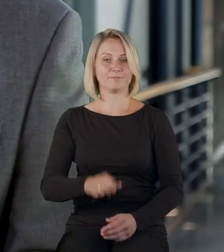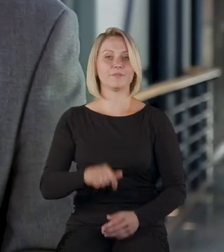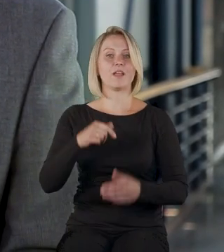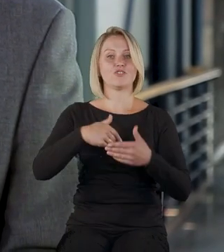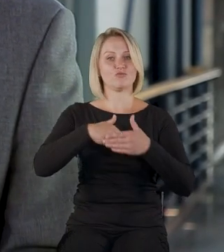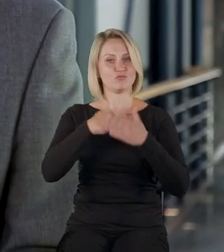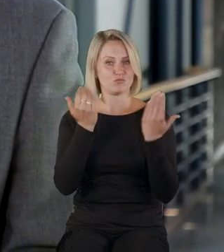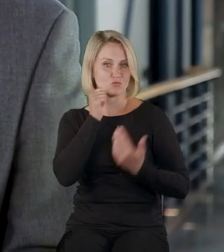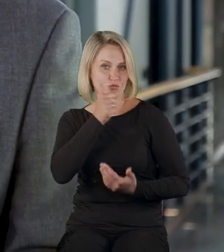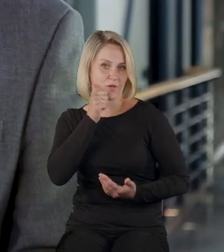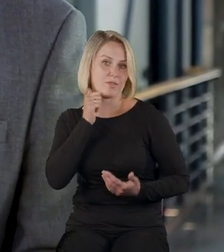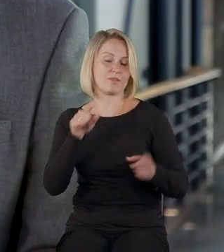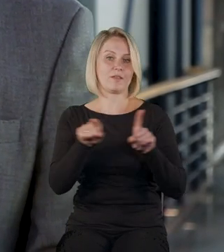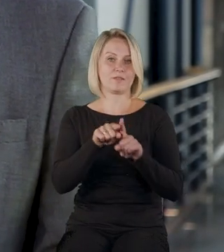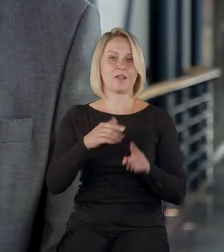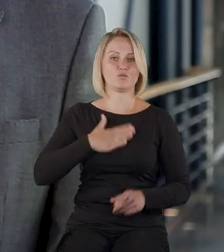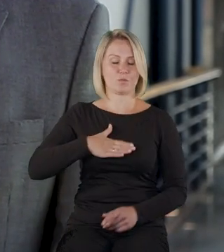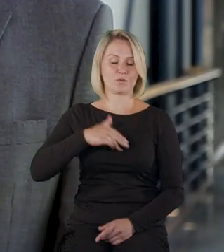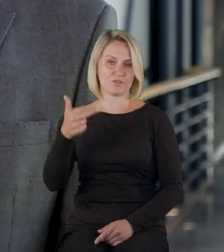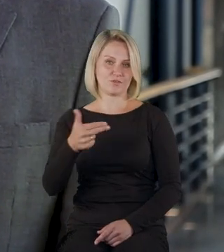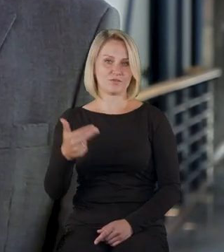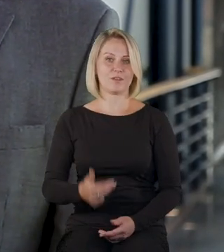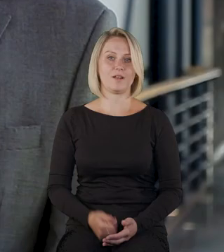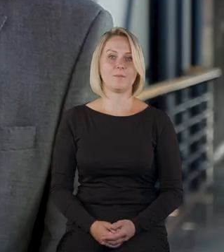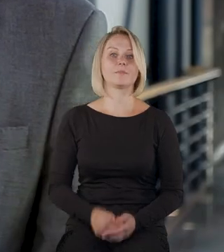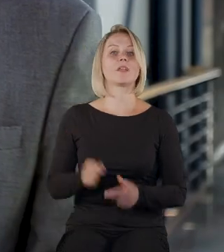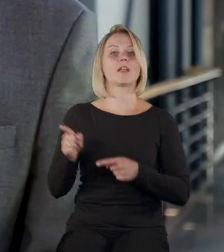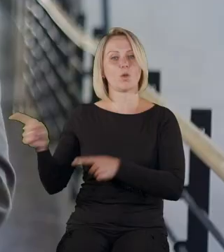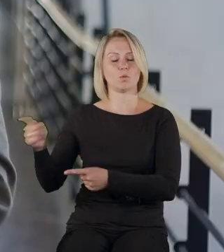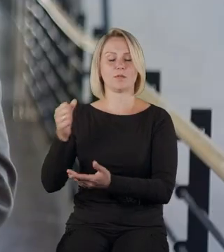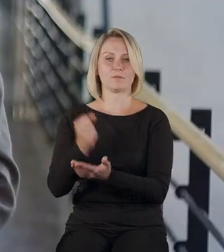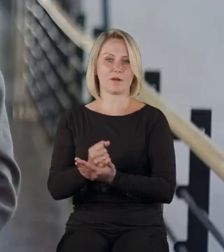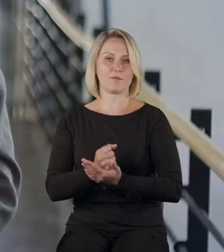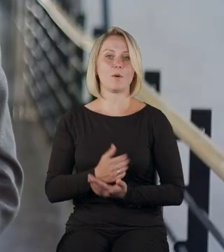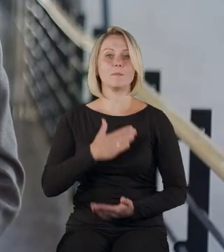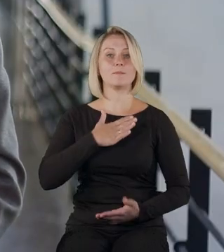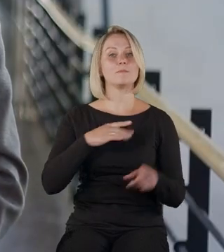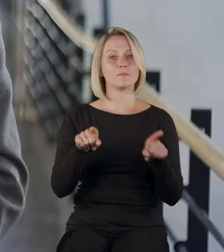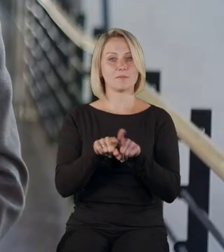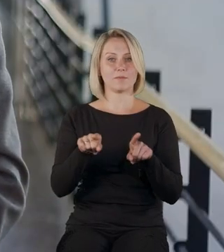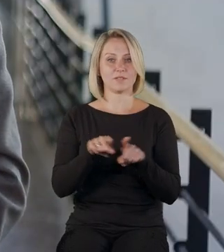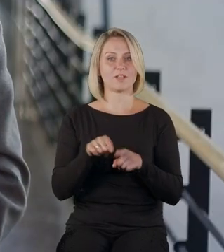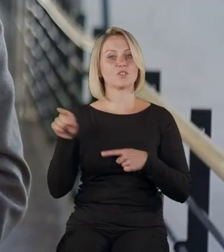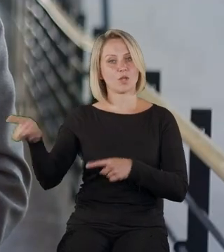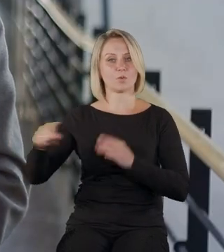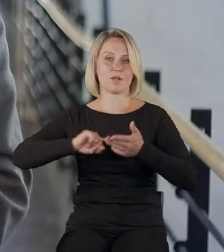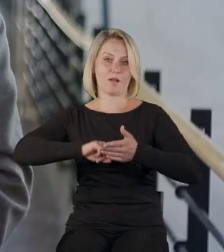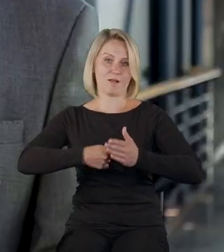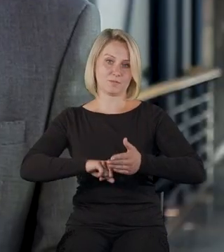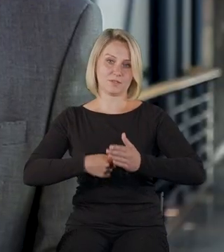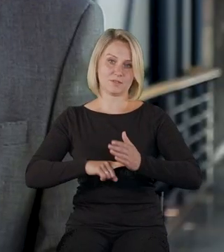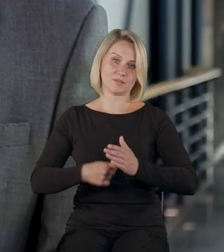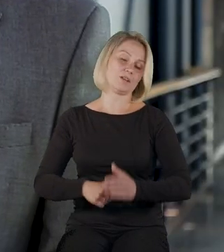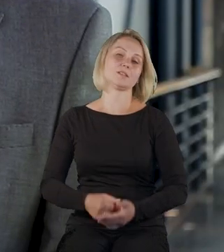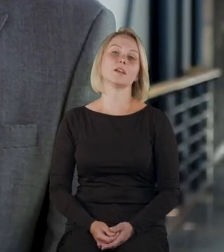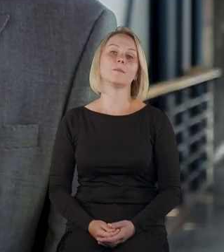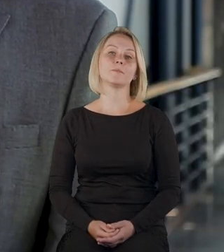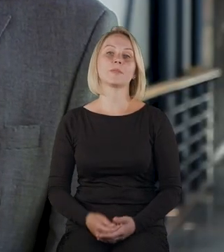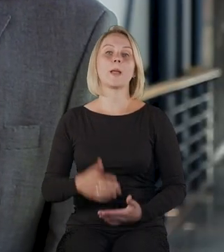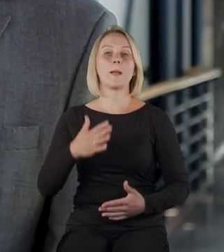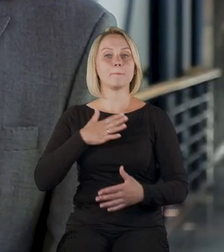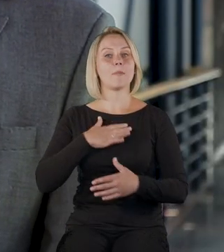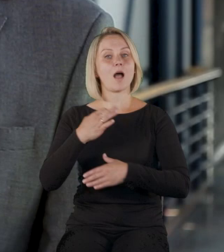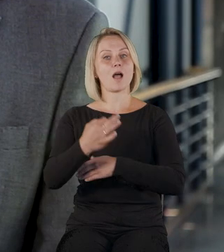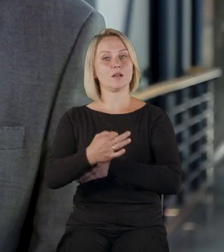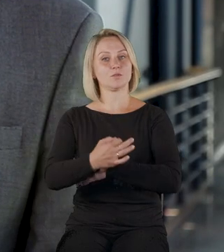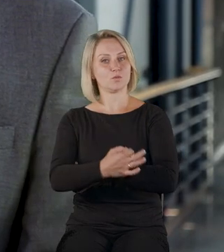trybie dziennym i w trybie niestacjonarnym na kierunku prawo. Mamy także kierunek administracja. Tutaj mamy zarówno